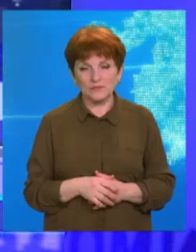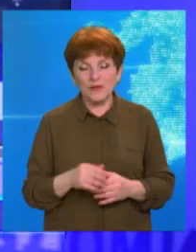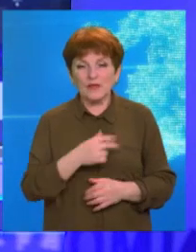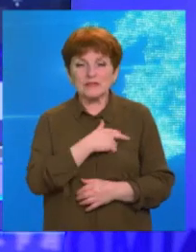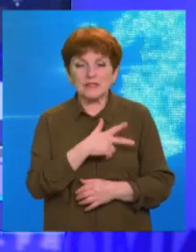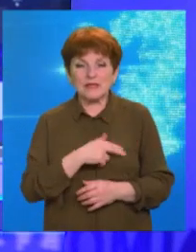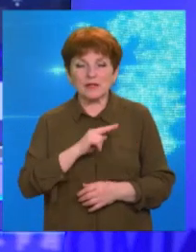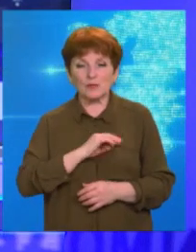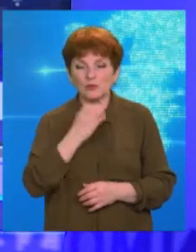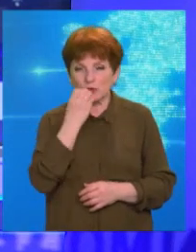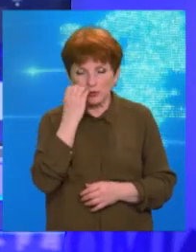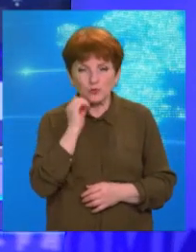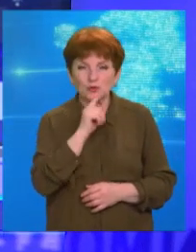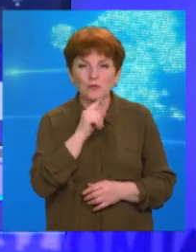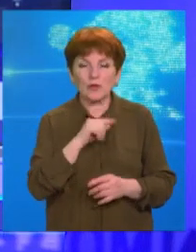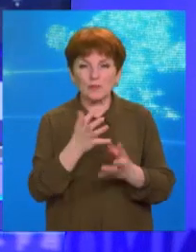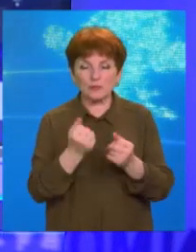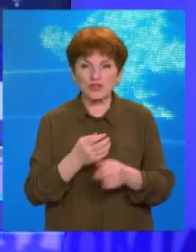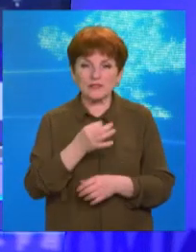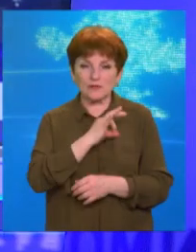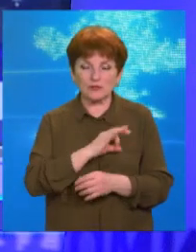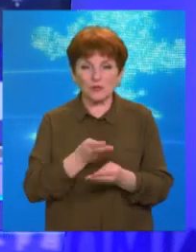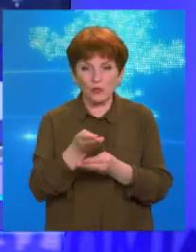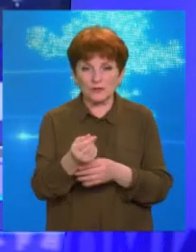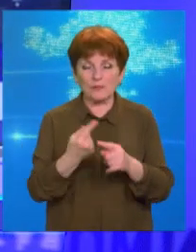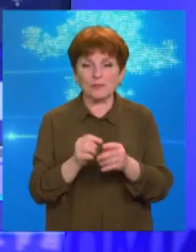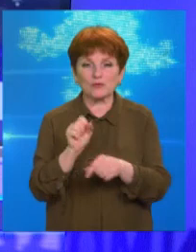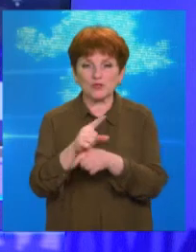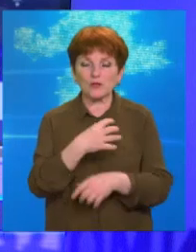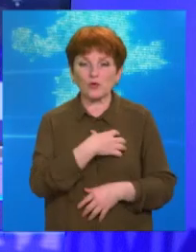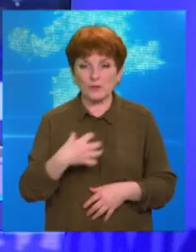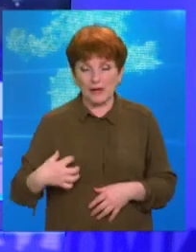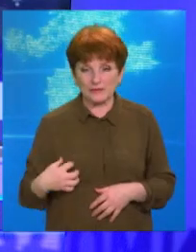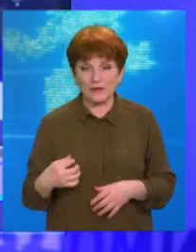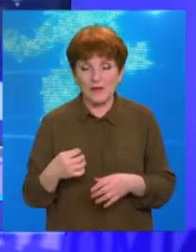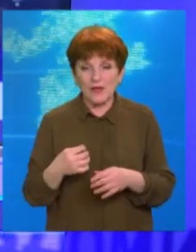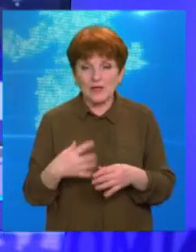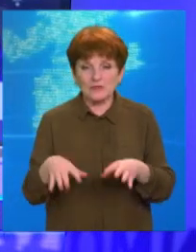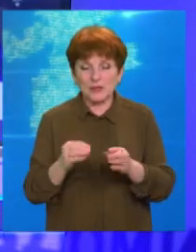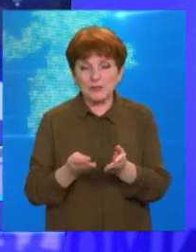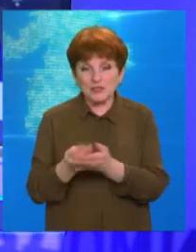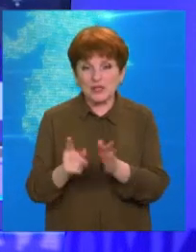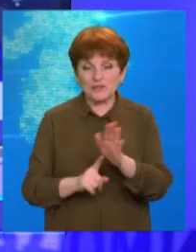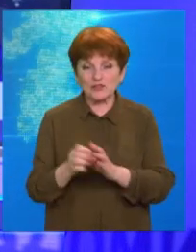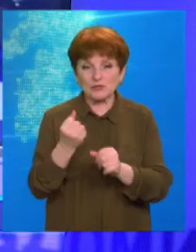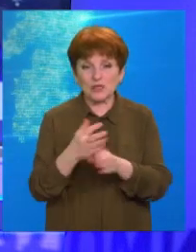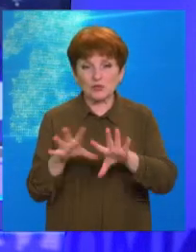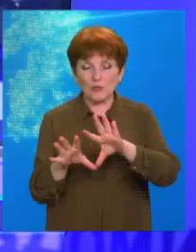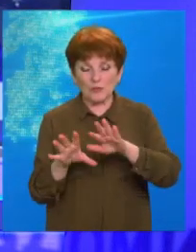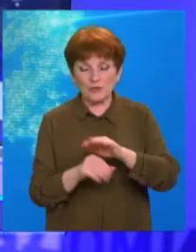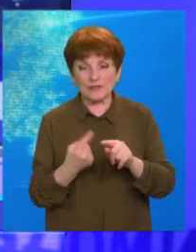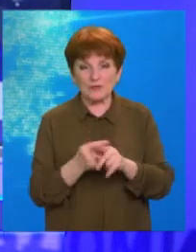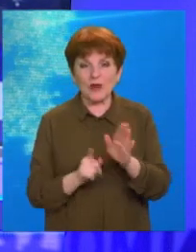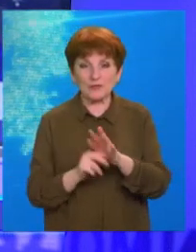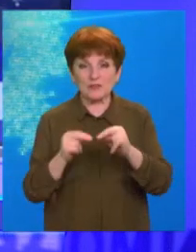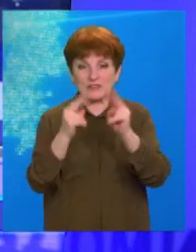Соцработники Южного Урала получат стимулирующие выплаты до конца месяца. По поручению губернатора Алексея Текслера перечислять их начнут сразу же после того, как деньги поступят